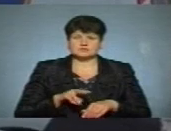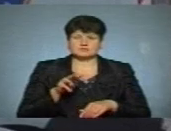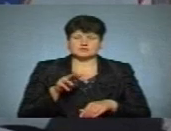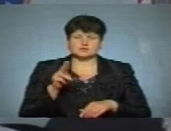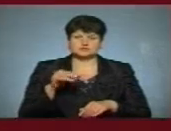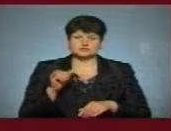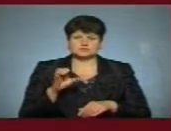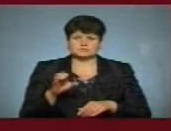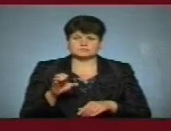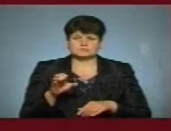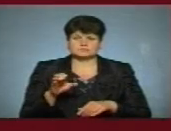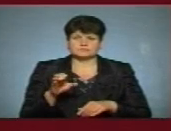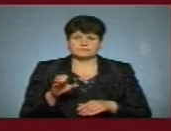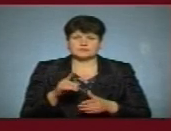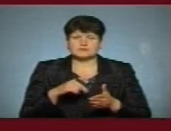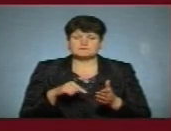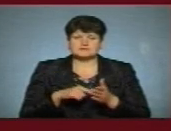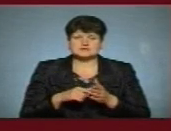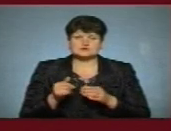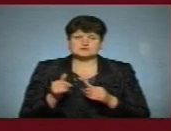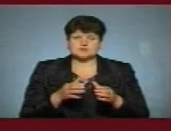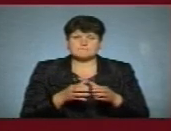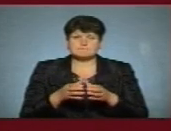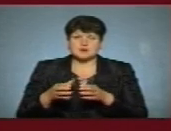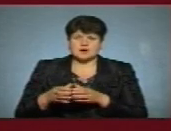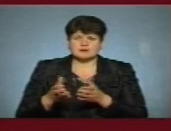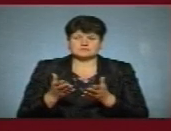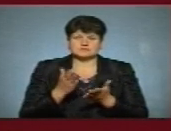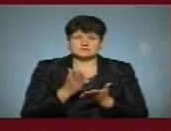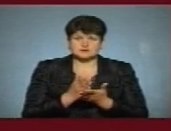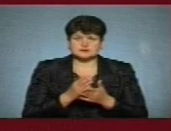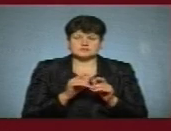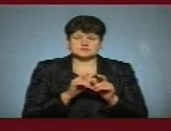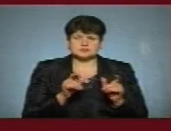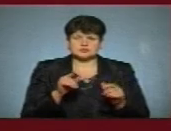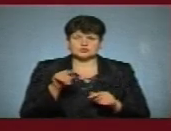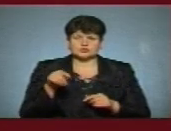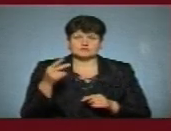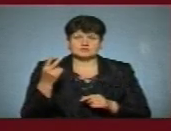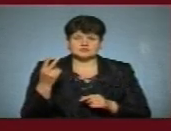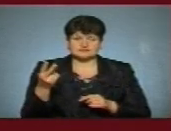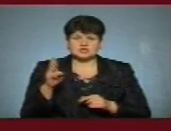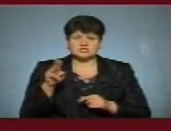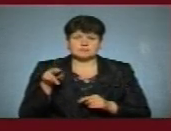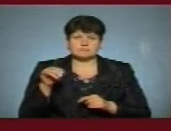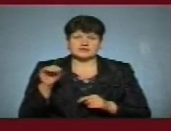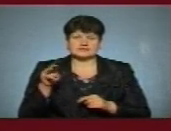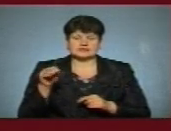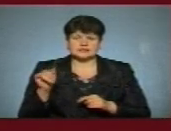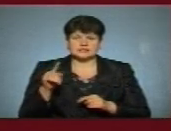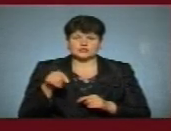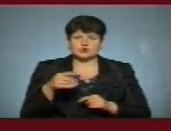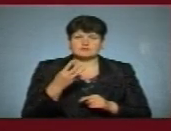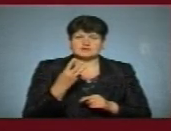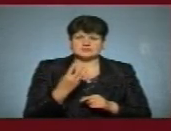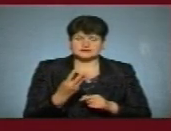Михайло Джуз. Місто забезпечують бригади, які знаходяться на підстанції номер 2, це шпитальна, і підстанція номер 3,